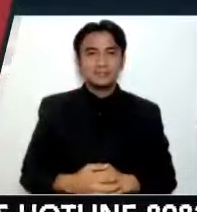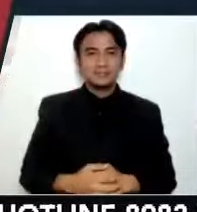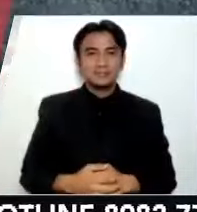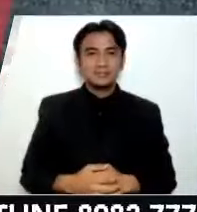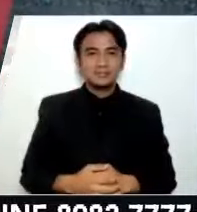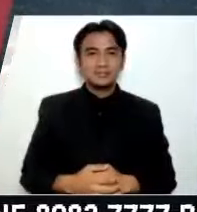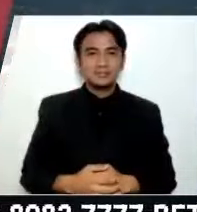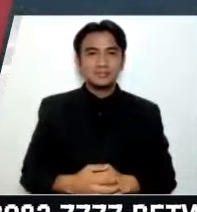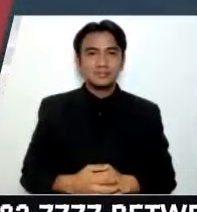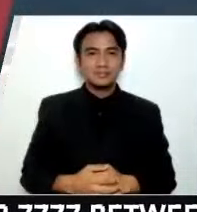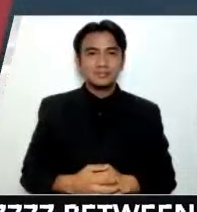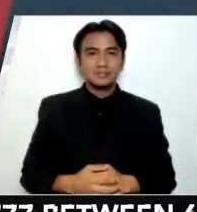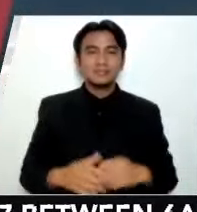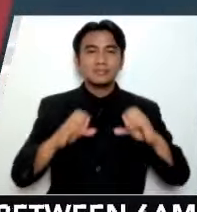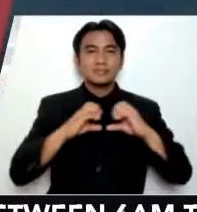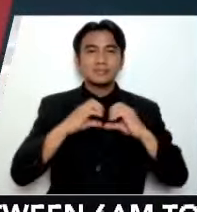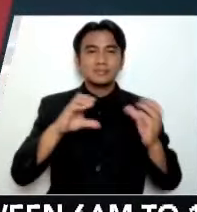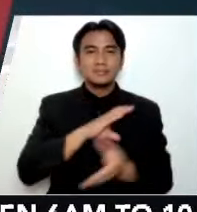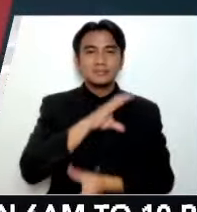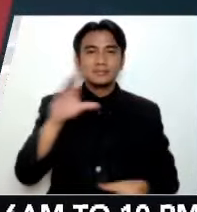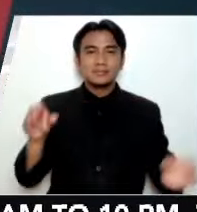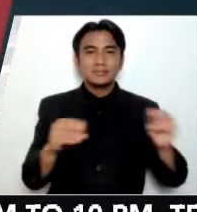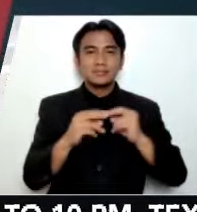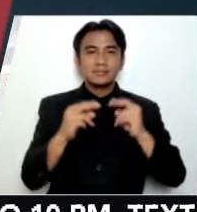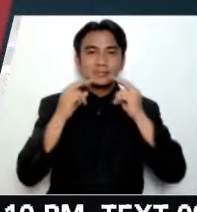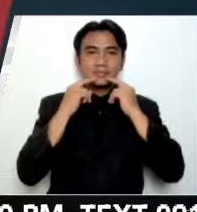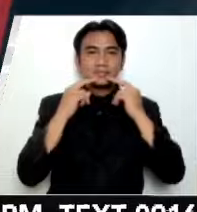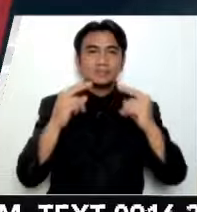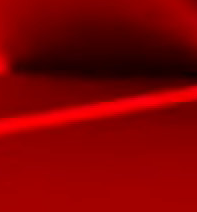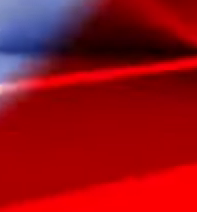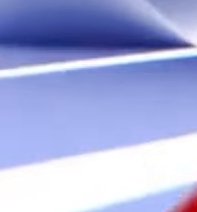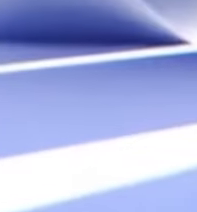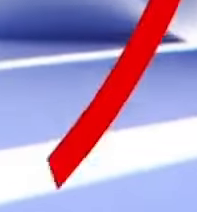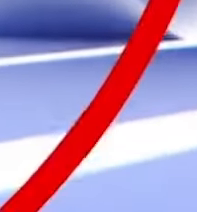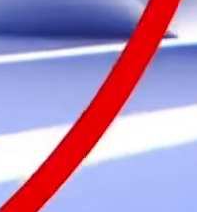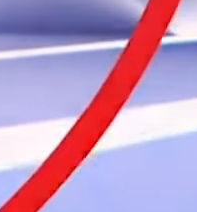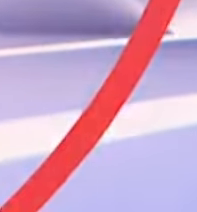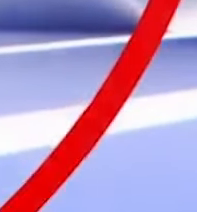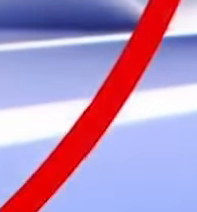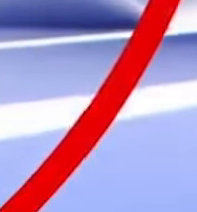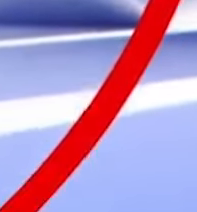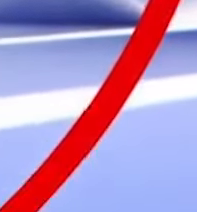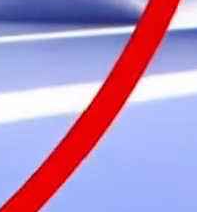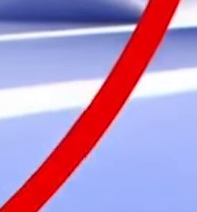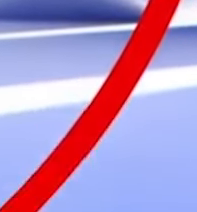Nelson Canlas, nagbabalita para sa GMA Integrated News.